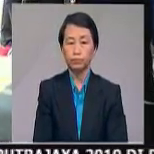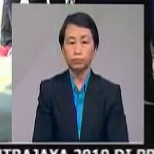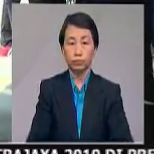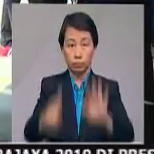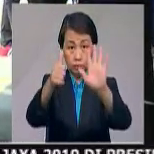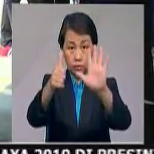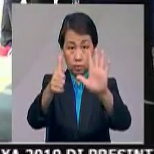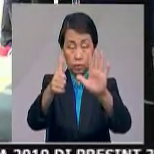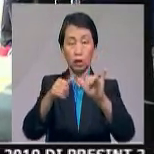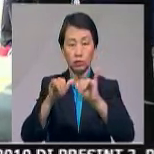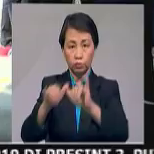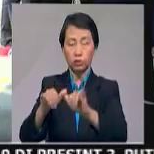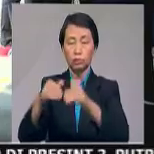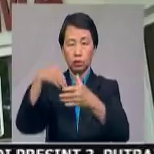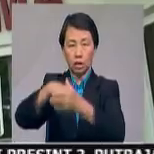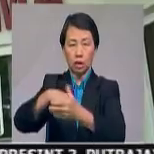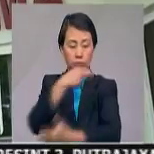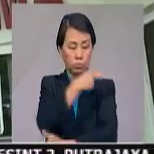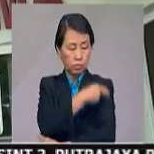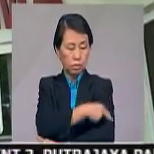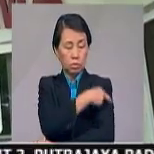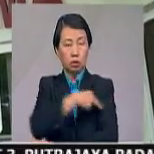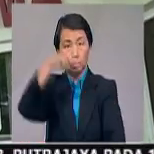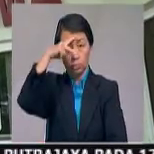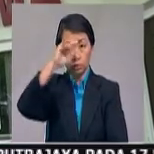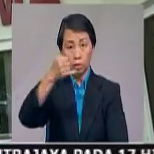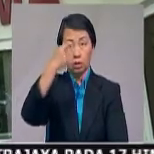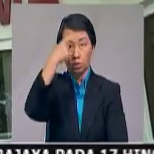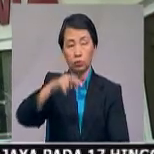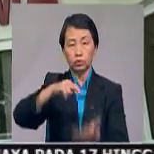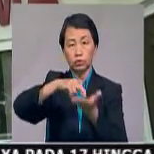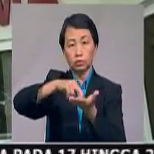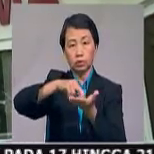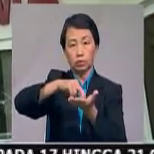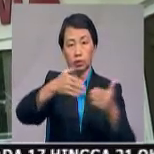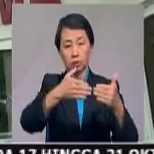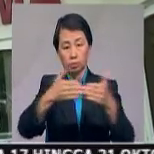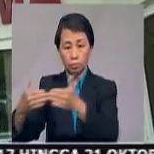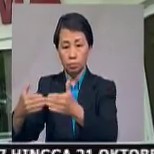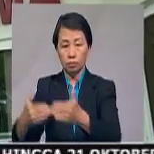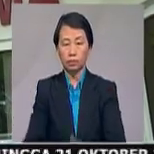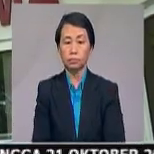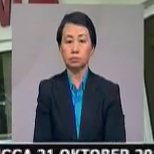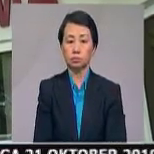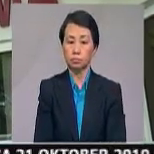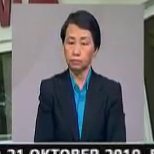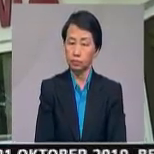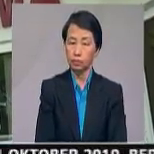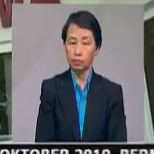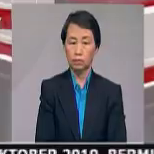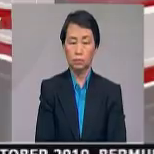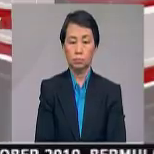6 mangsa masih ditahan di Hospital Putrajaya untuk rawatan lanjut.